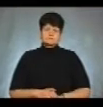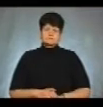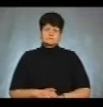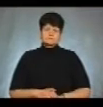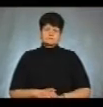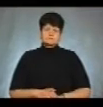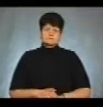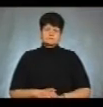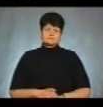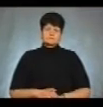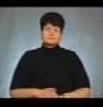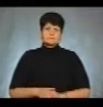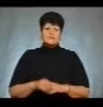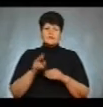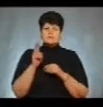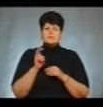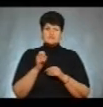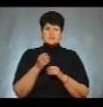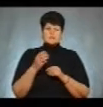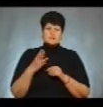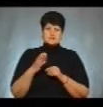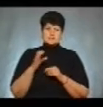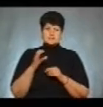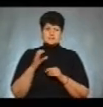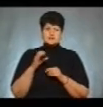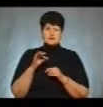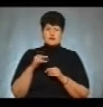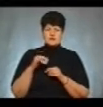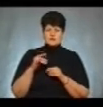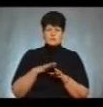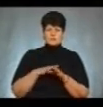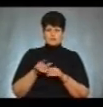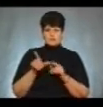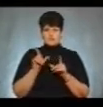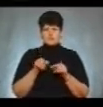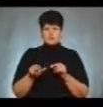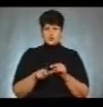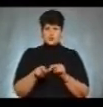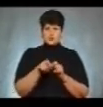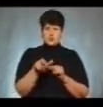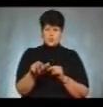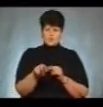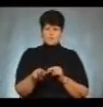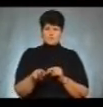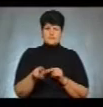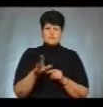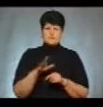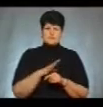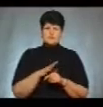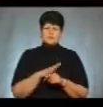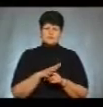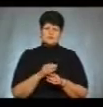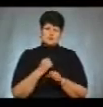В дорозі С-213 Шумряно-Слов'ятин ми повністю проїхали дану дорогу, там мав бути зроблений участок